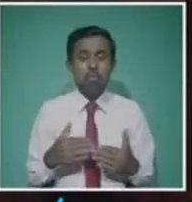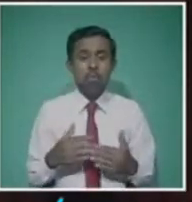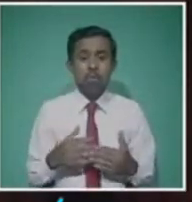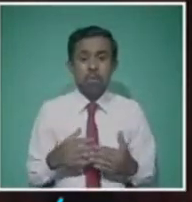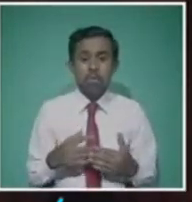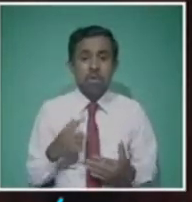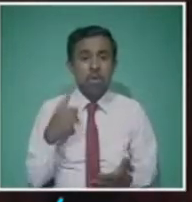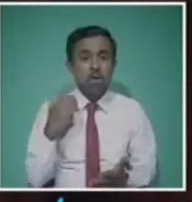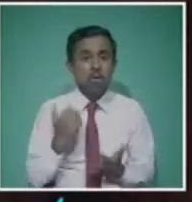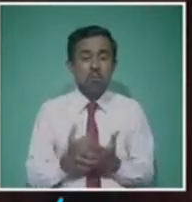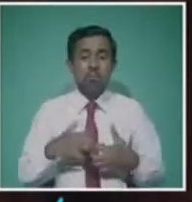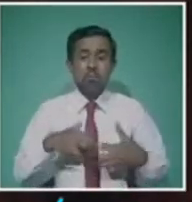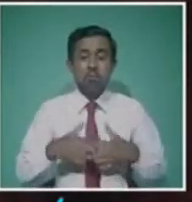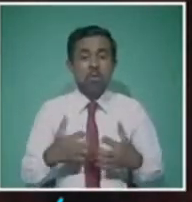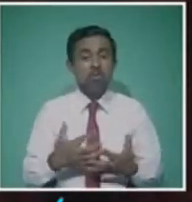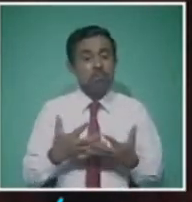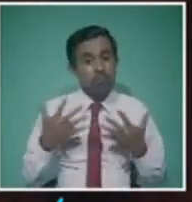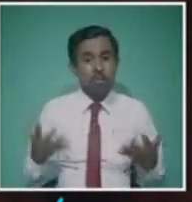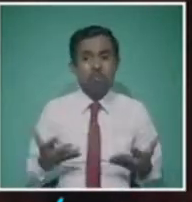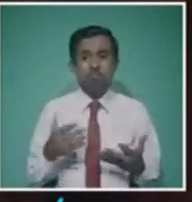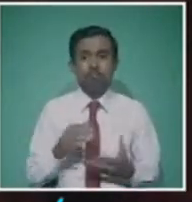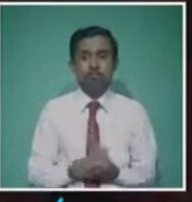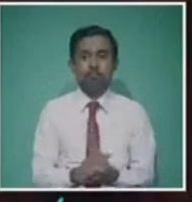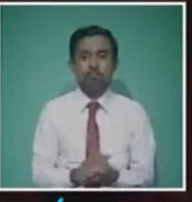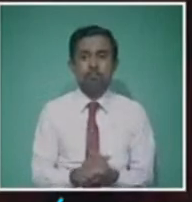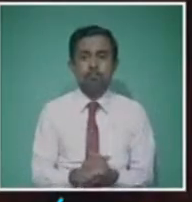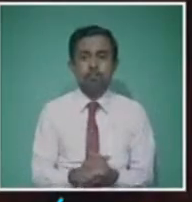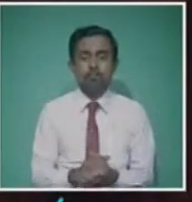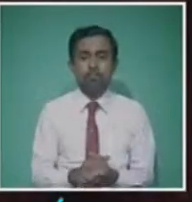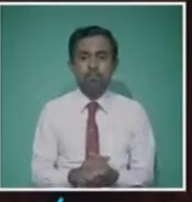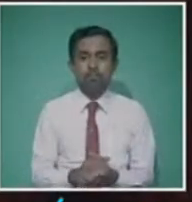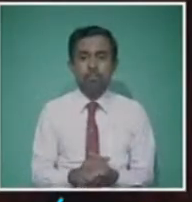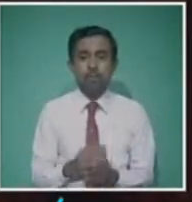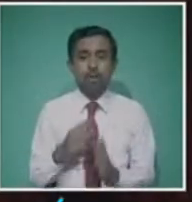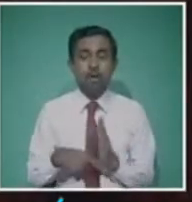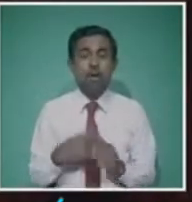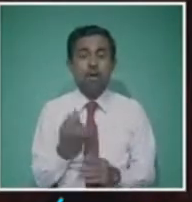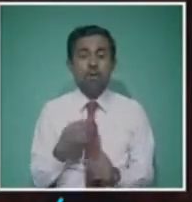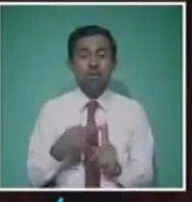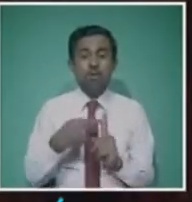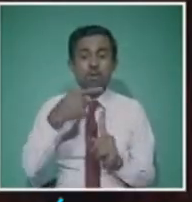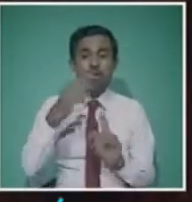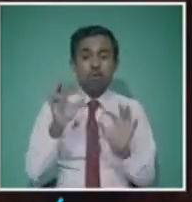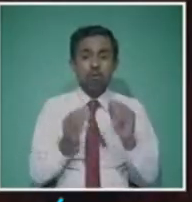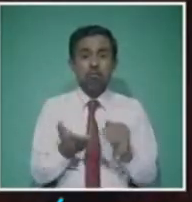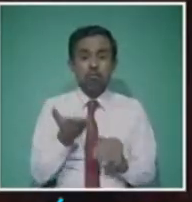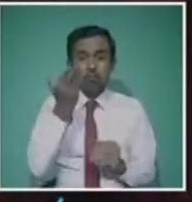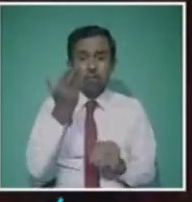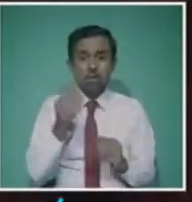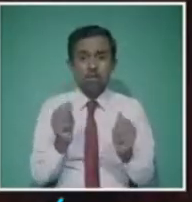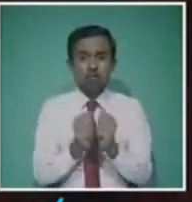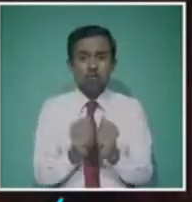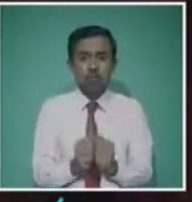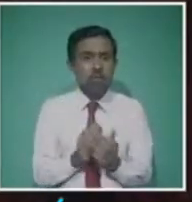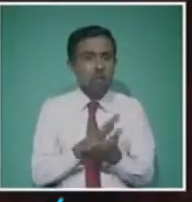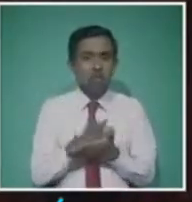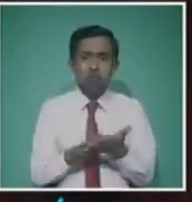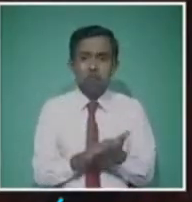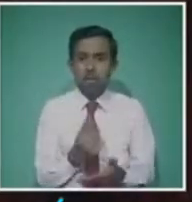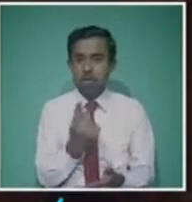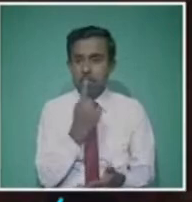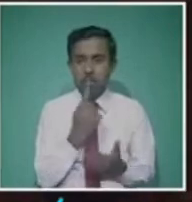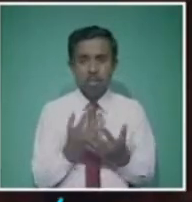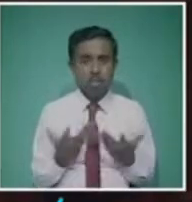නොහැකි අර්බුදයට ගොනු වෙමින් තියෙන බව පේන්න තියෙනවා. අනිත් පැයෙන් බැලුවම රටේ ආර්ථික වර්ධන වේග වැඩි කිරීම සඳහා ගන්නා ක්‍රියාමාර්ග ගැන කිසිම පැහැදිලි කිරීමක්